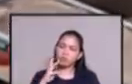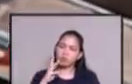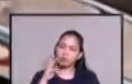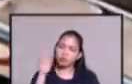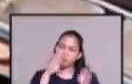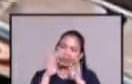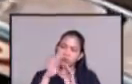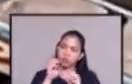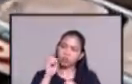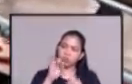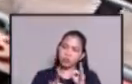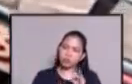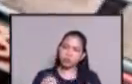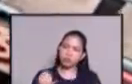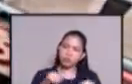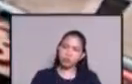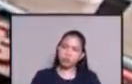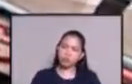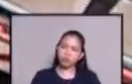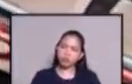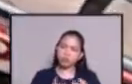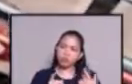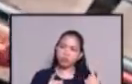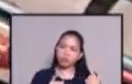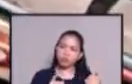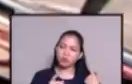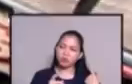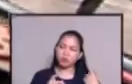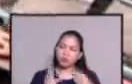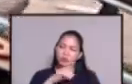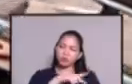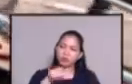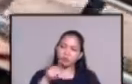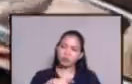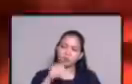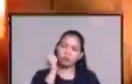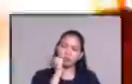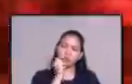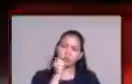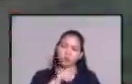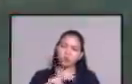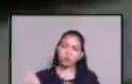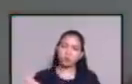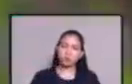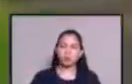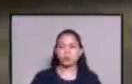So instead of issue pagperlit ng pangalan ng Pilipinas, always ready.